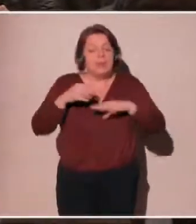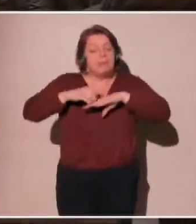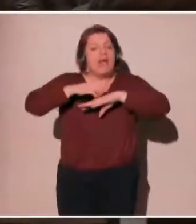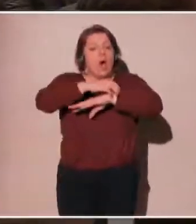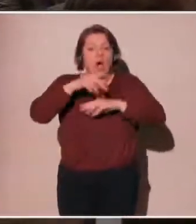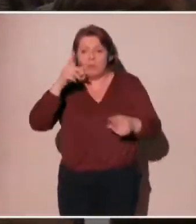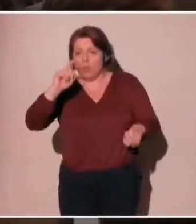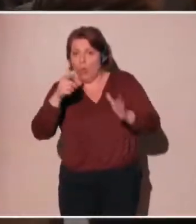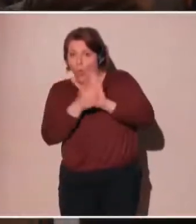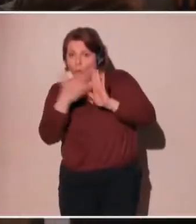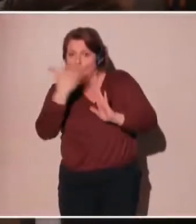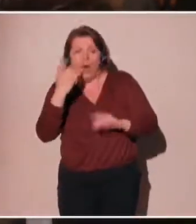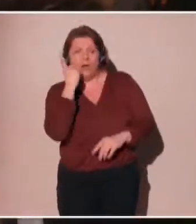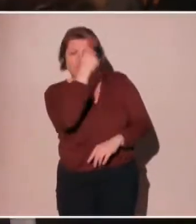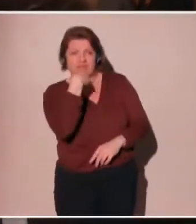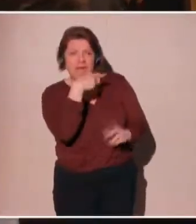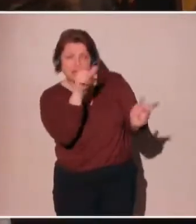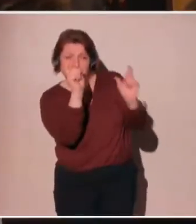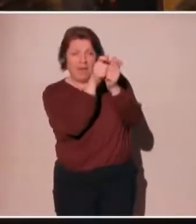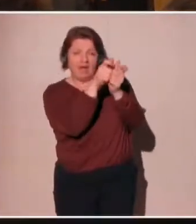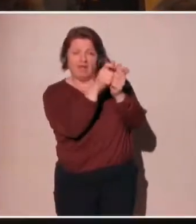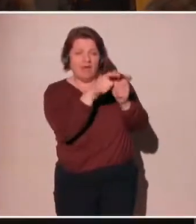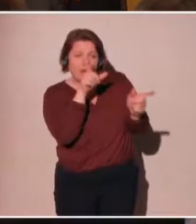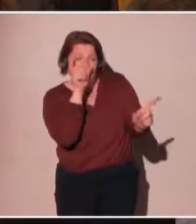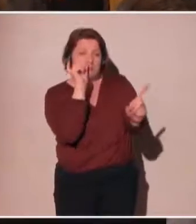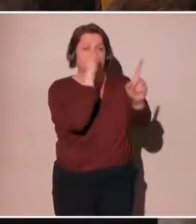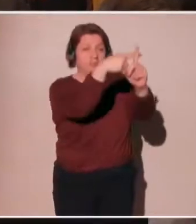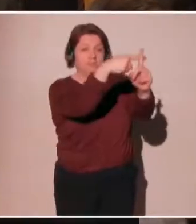mission de reconnaître un visage, de l'atteindre et vous